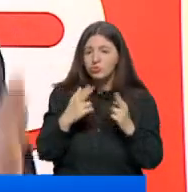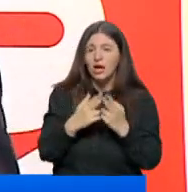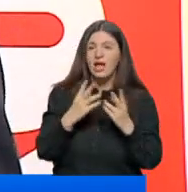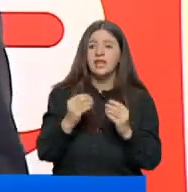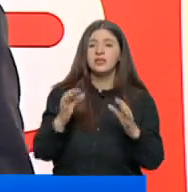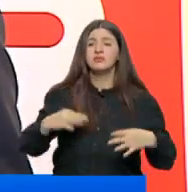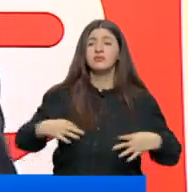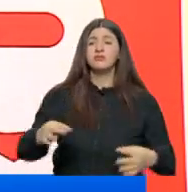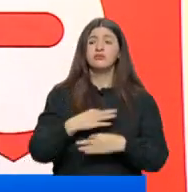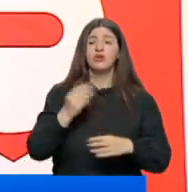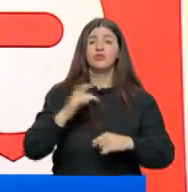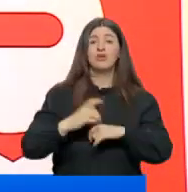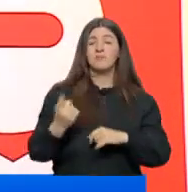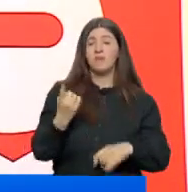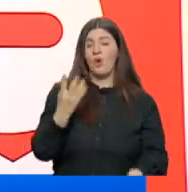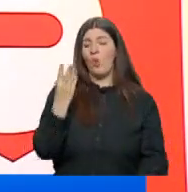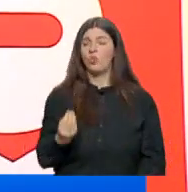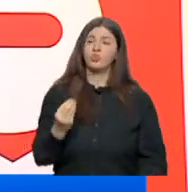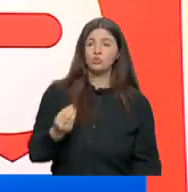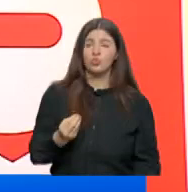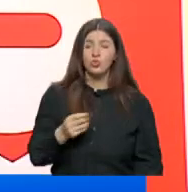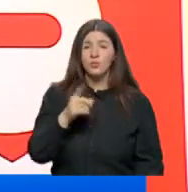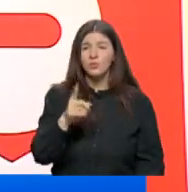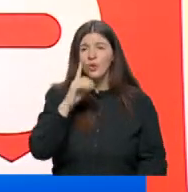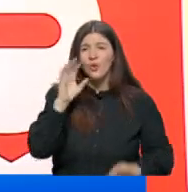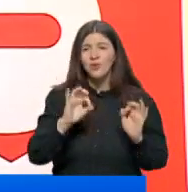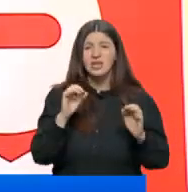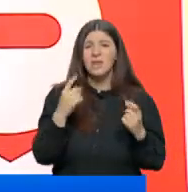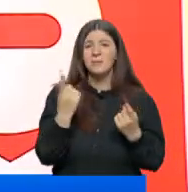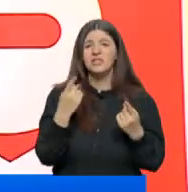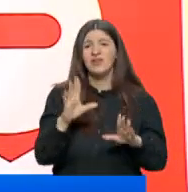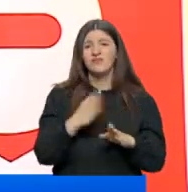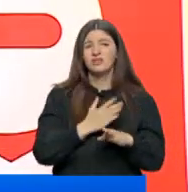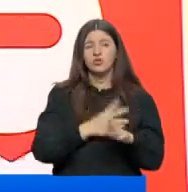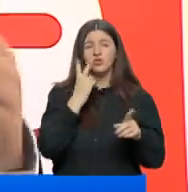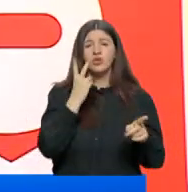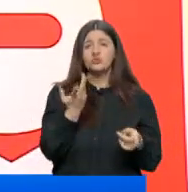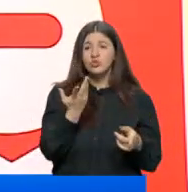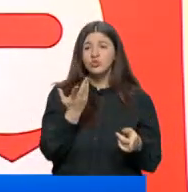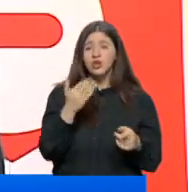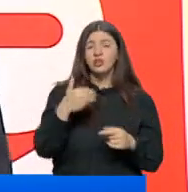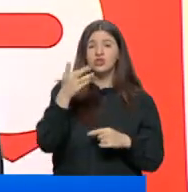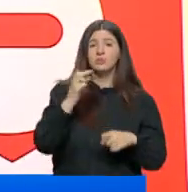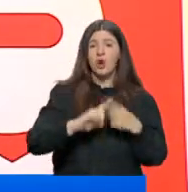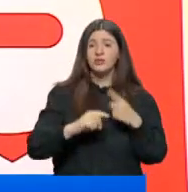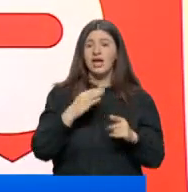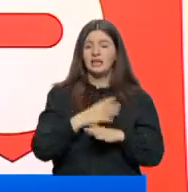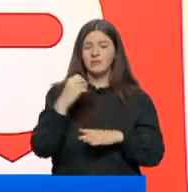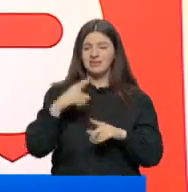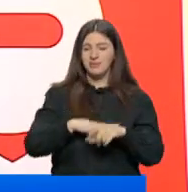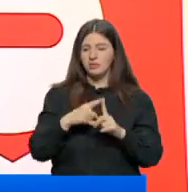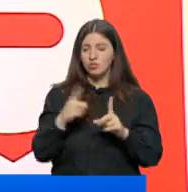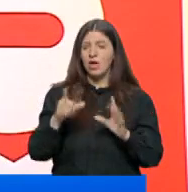en saygıdeğer ülkelerinden bir tanesi haline geldi. Bu ölçülebilir bir şey değil vatandaş açısından sokaktaki ve dış politika aslında AKP dönemi